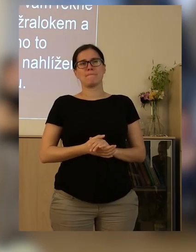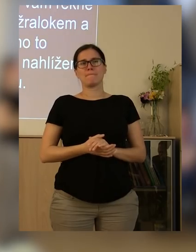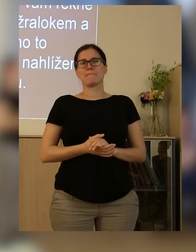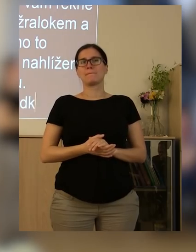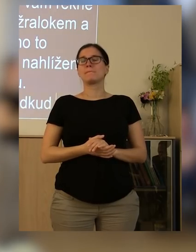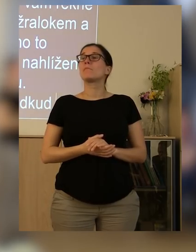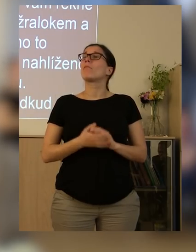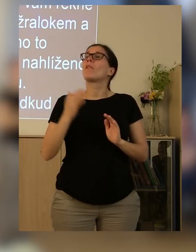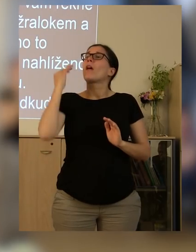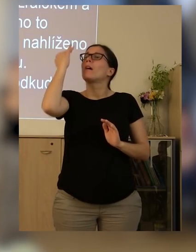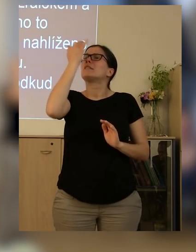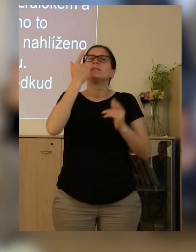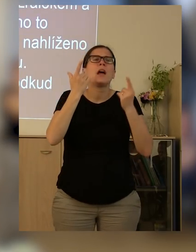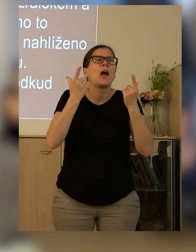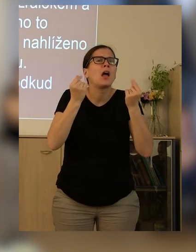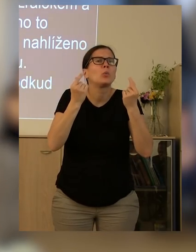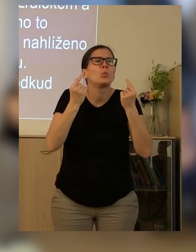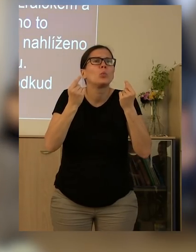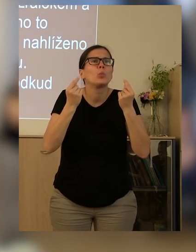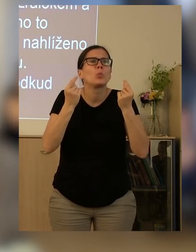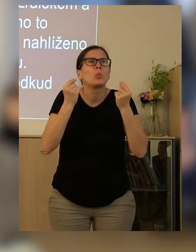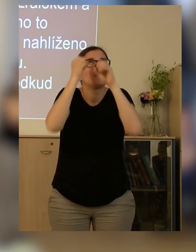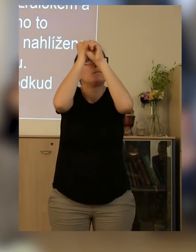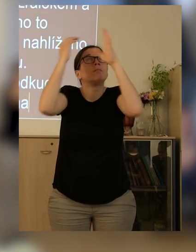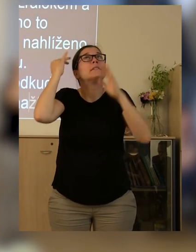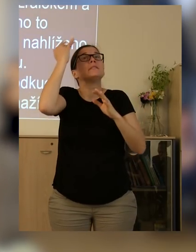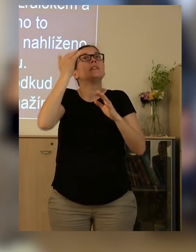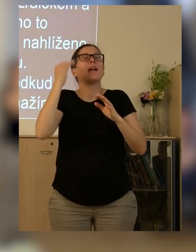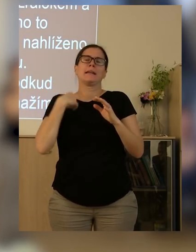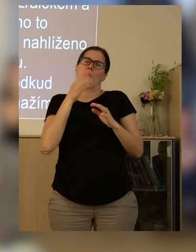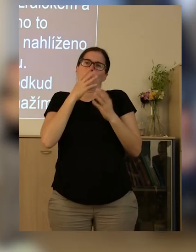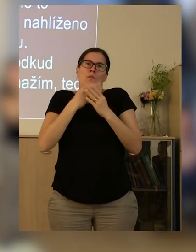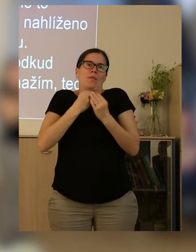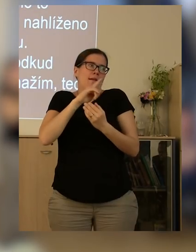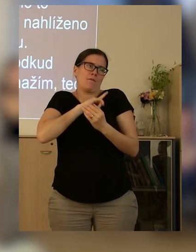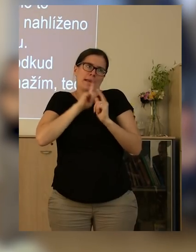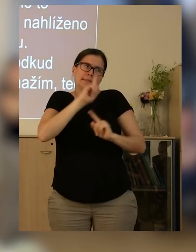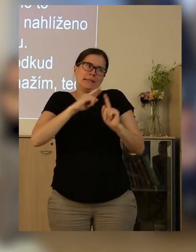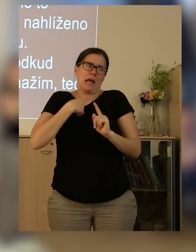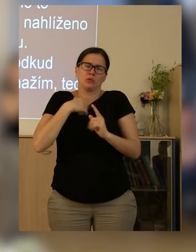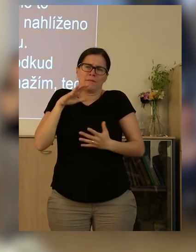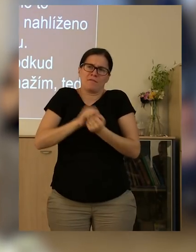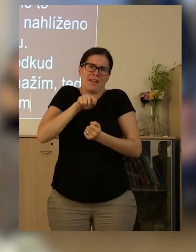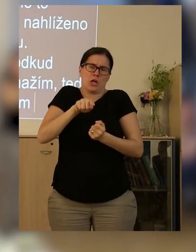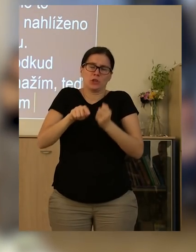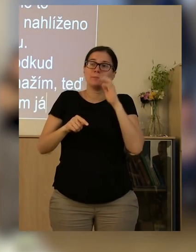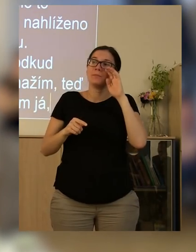odkud přichází sen, jak to, teď se snažím, teda teď řeknu něco, co si myslím já, o čem jsem přesvědčen. Sen